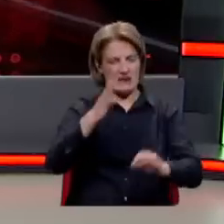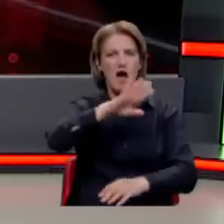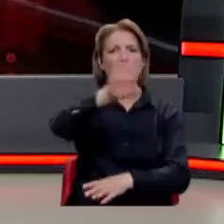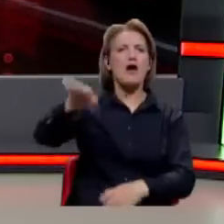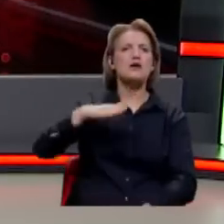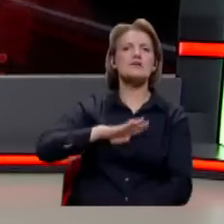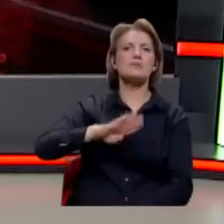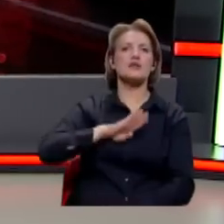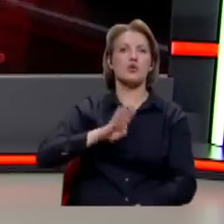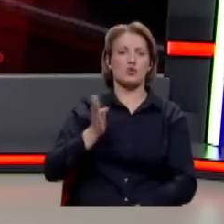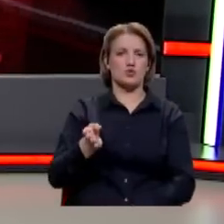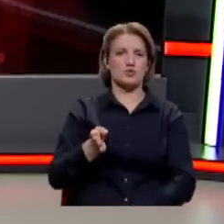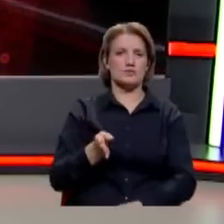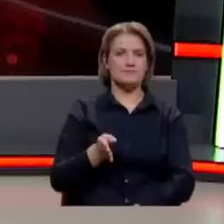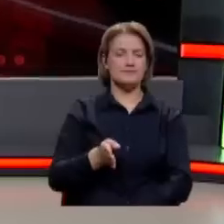sabrediyor herkes.